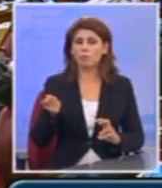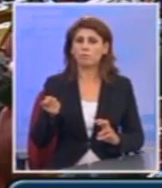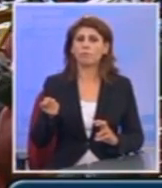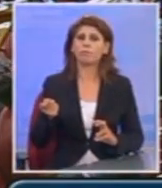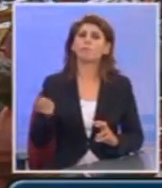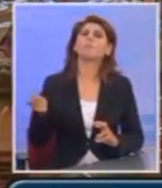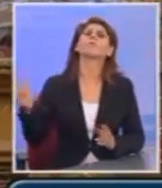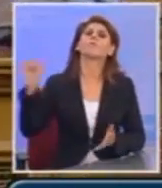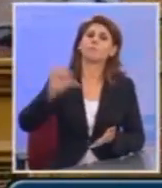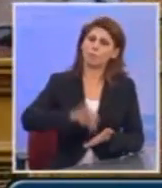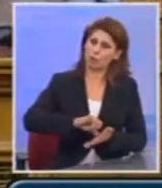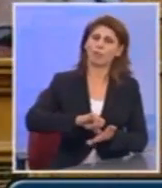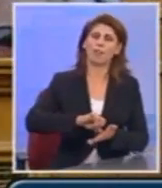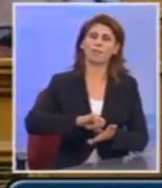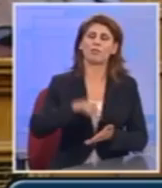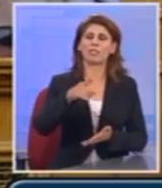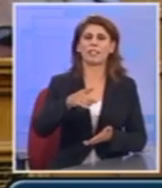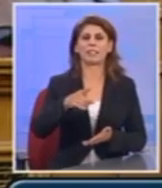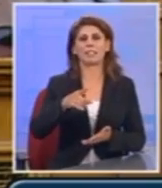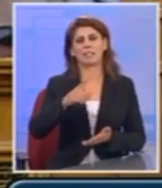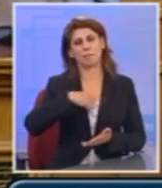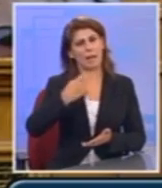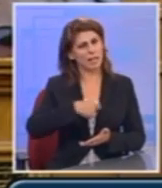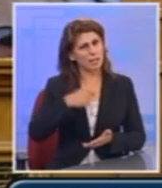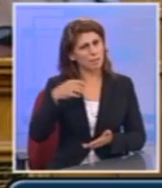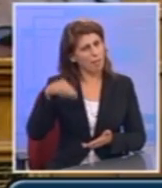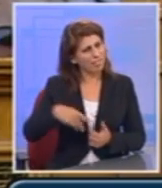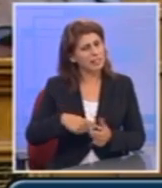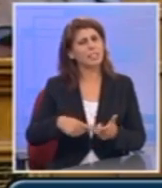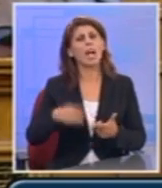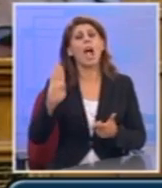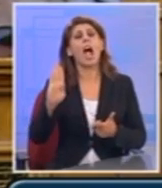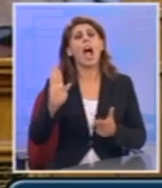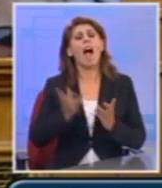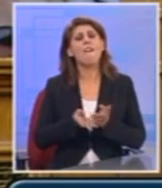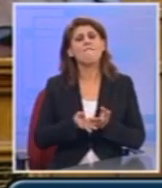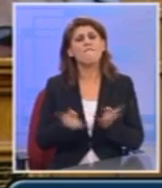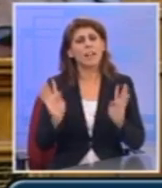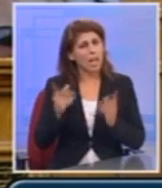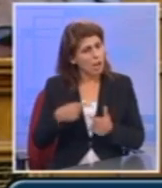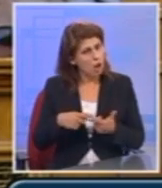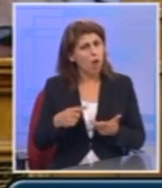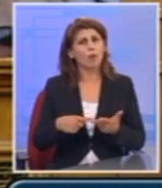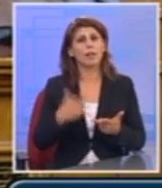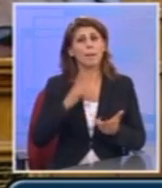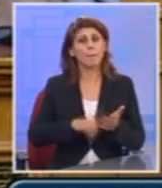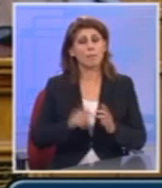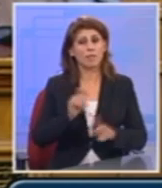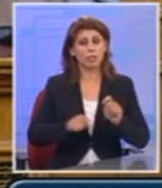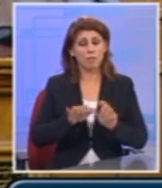μαδρίτη και στη βαρκελώνη και στη σαραγόσα και στη βαλένθια και παντού διότι θα πρέπει να κάνουμε να ιδρύσουμε ένα δίκτυο